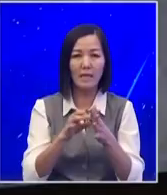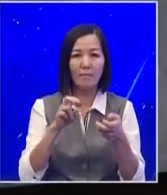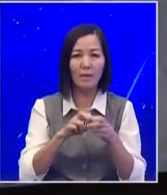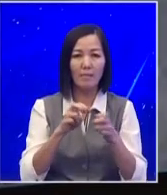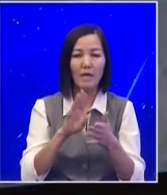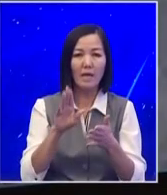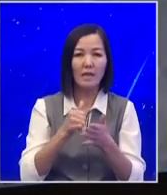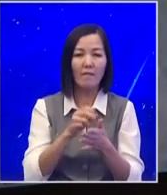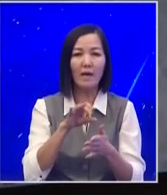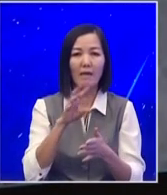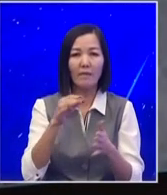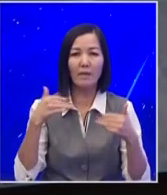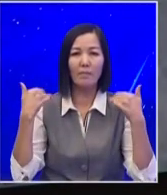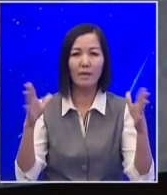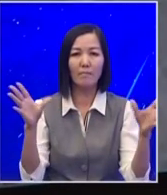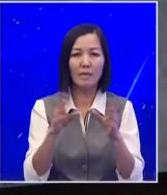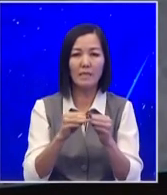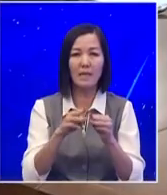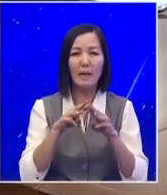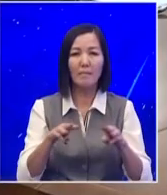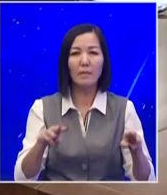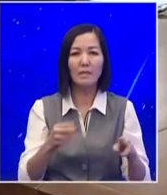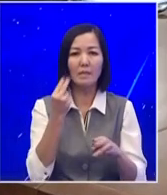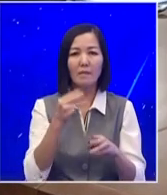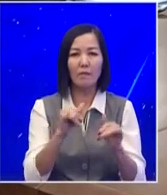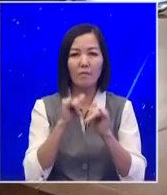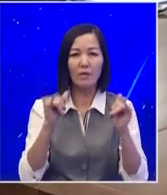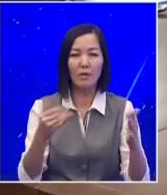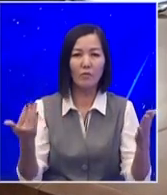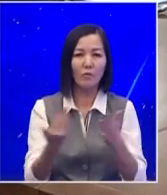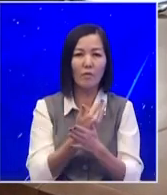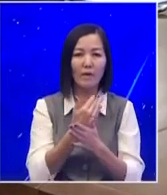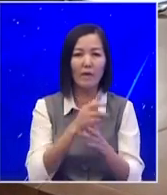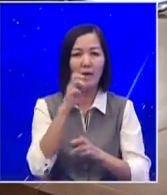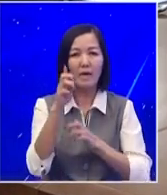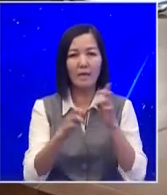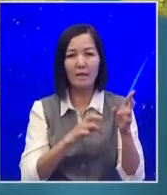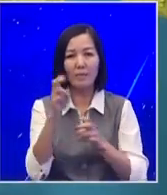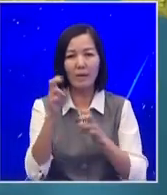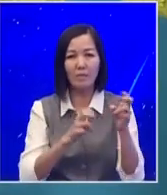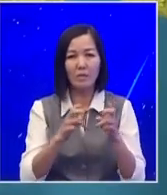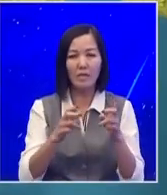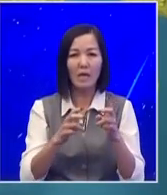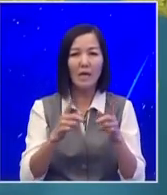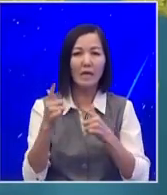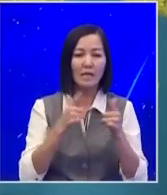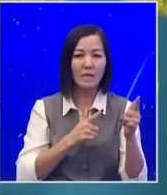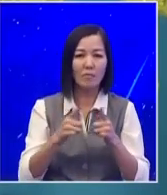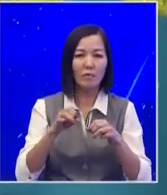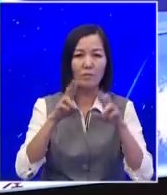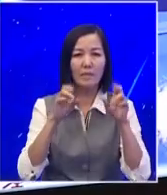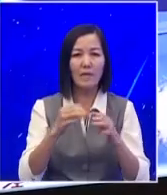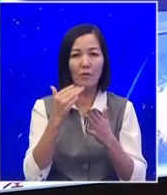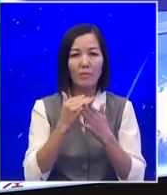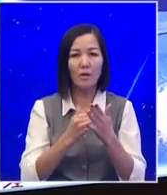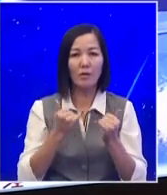глава МВД предлагает вместе с Министерством цифрового развития, инноваций и аэрокосмической промышленности разработать